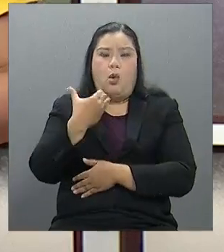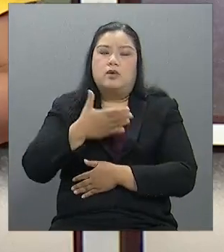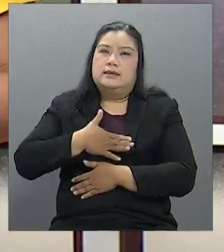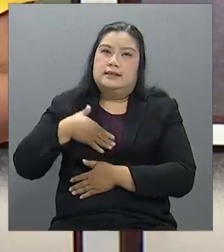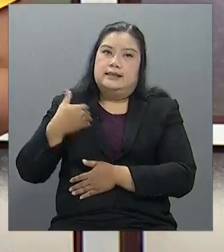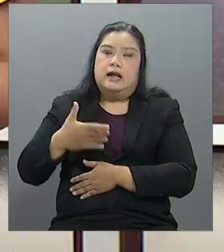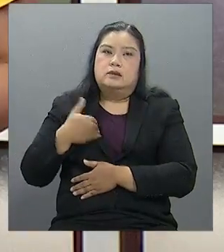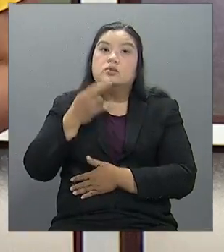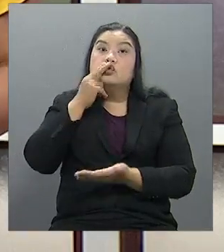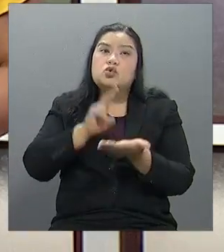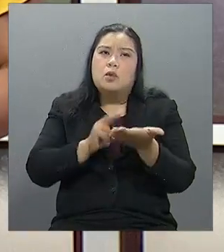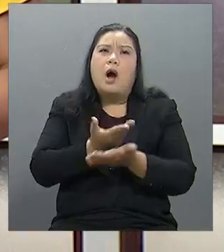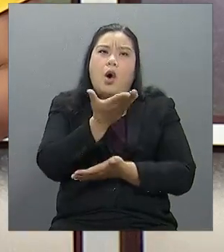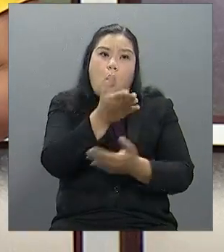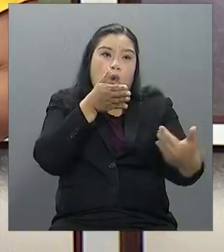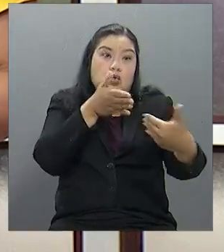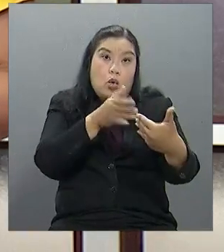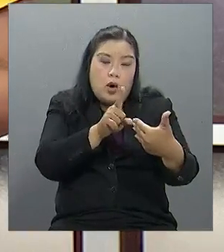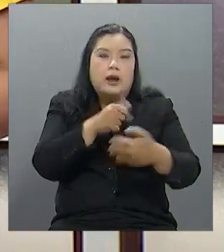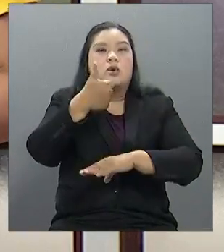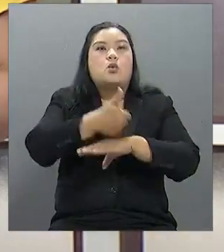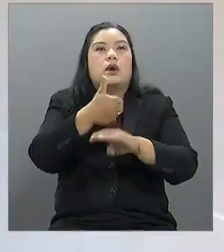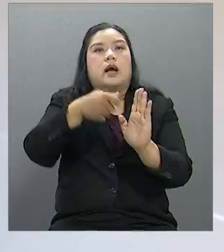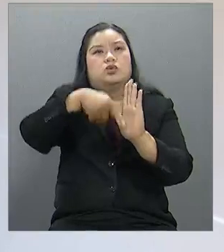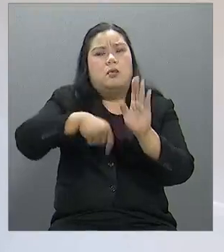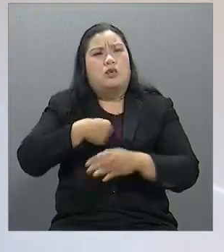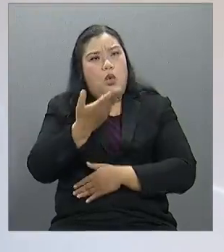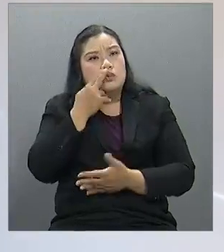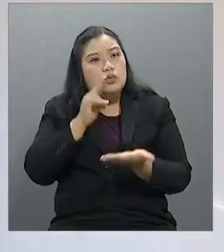งผู้ว่าราชการจังหวัดสุพรรณบุรีเลยทีเดียวนะคะ